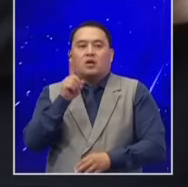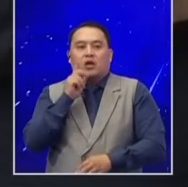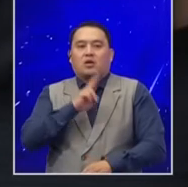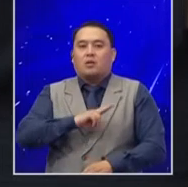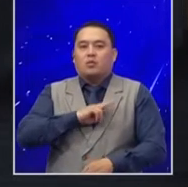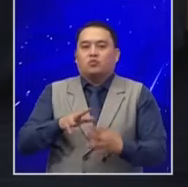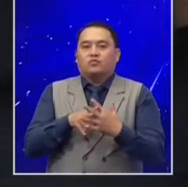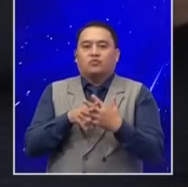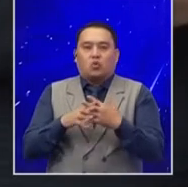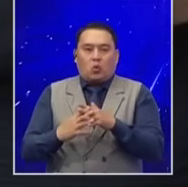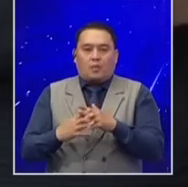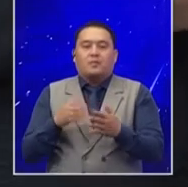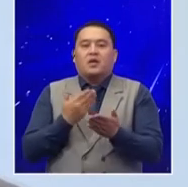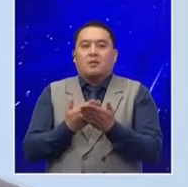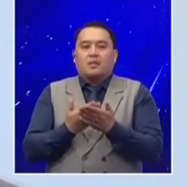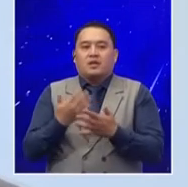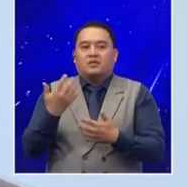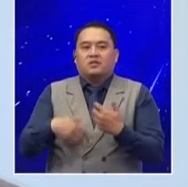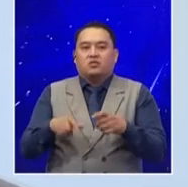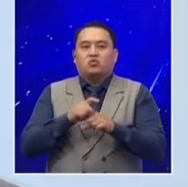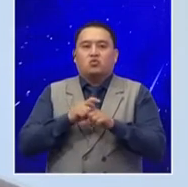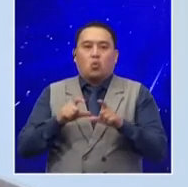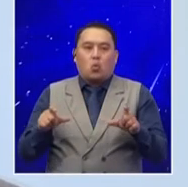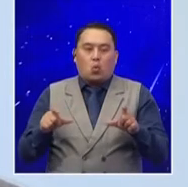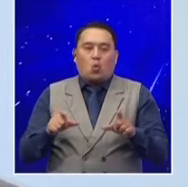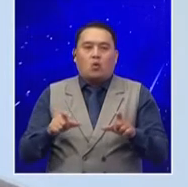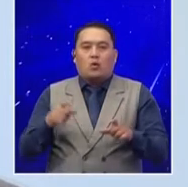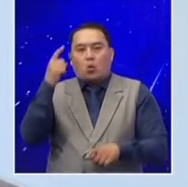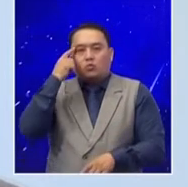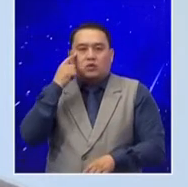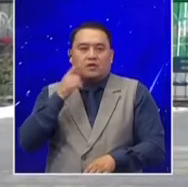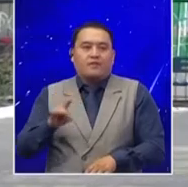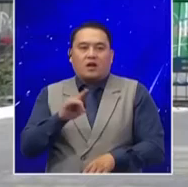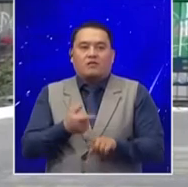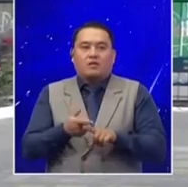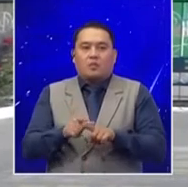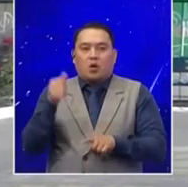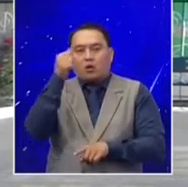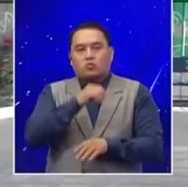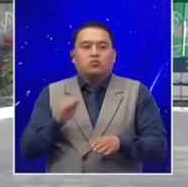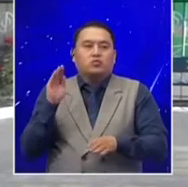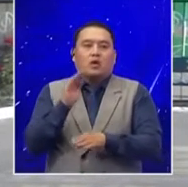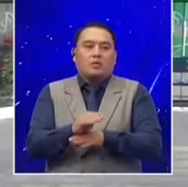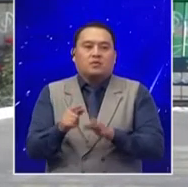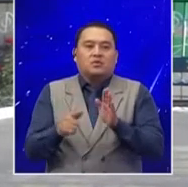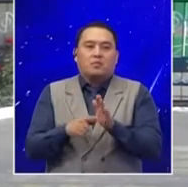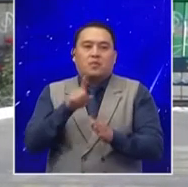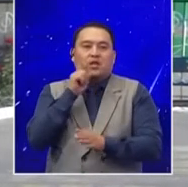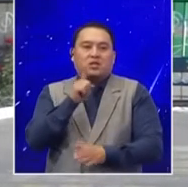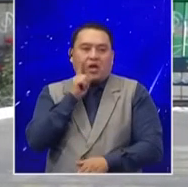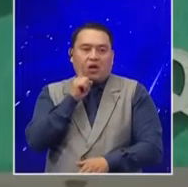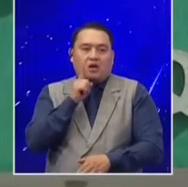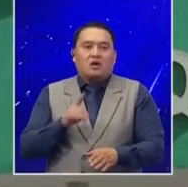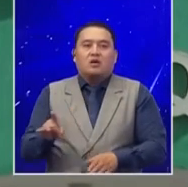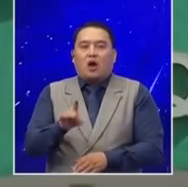работы в сельских школах. Так, к примеру, средняя школа-гимназия имени Жалаири в Коксуйском районе в этом году пополнилась составом из 7 молодых учителей. В